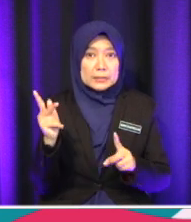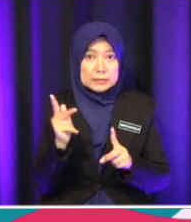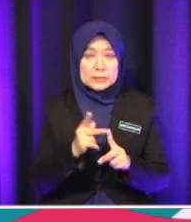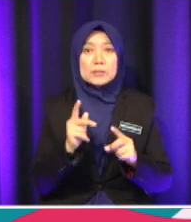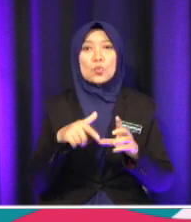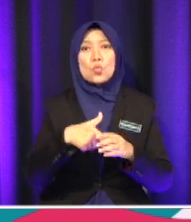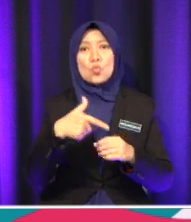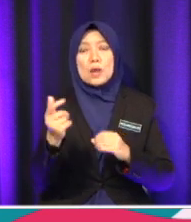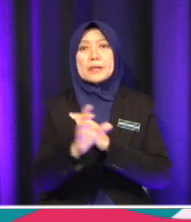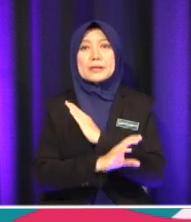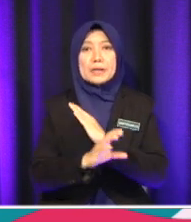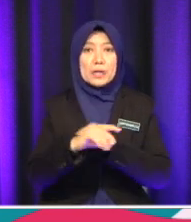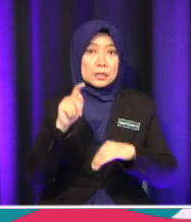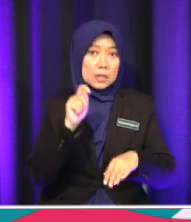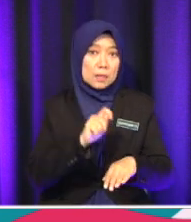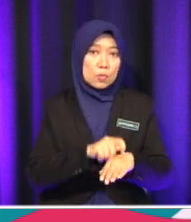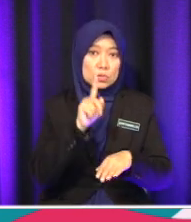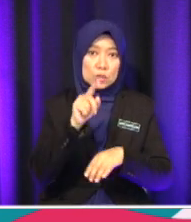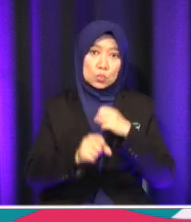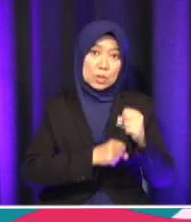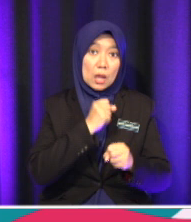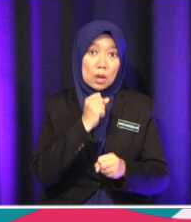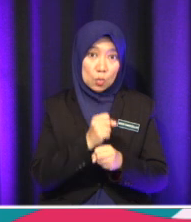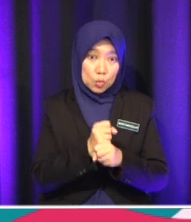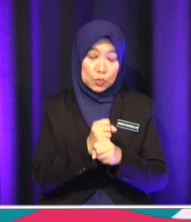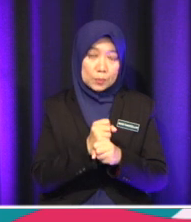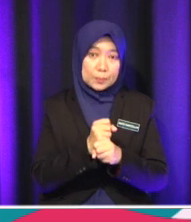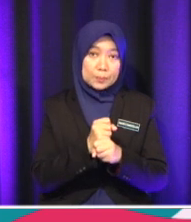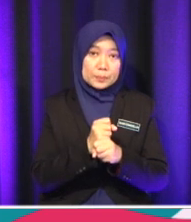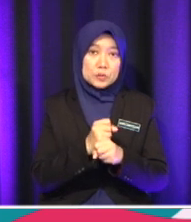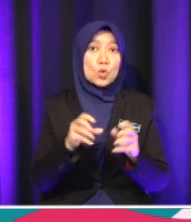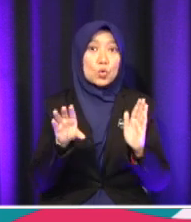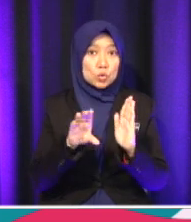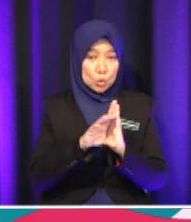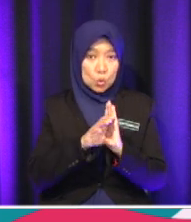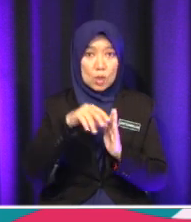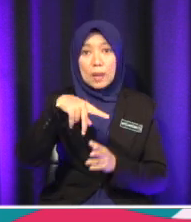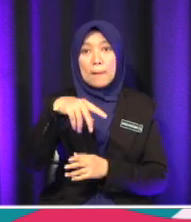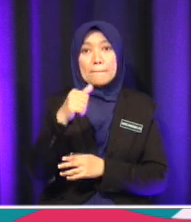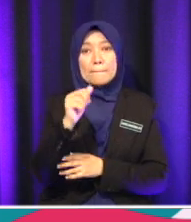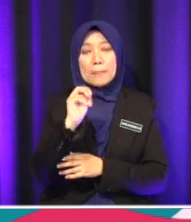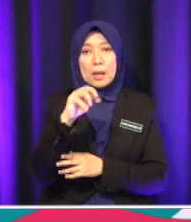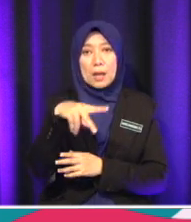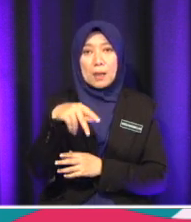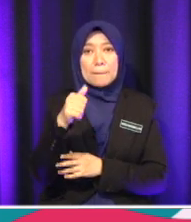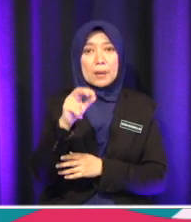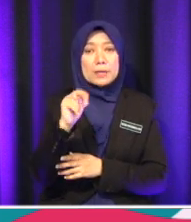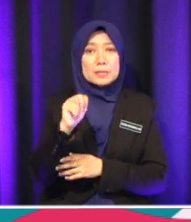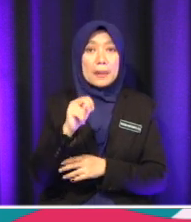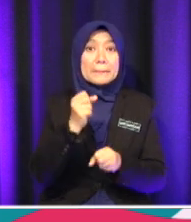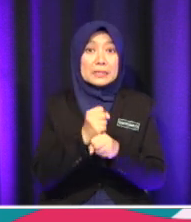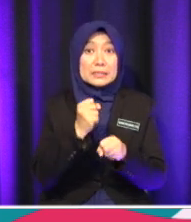dalam tempo tahun ya contohnya pampasan pekerja seperti upah